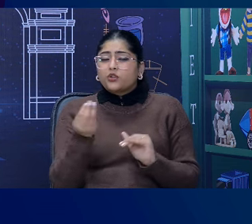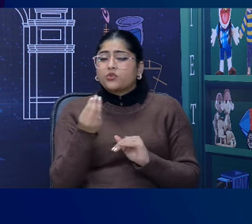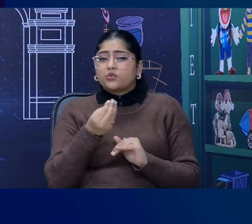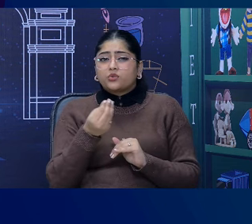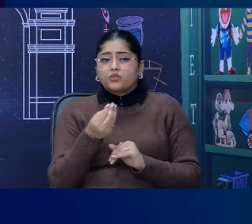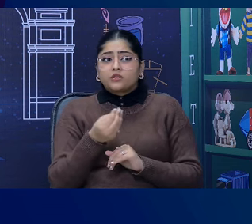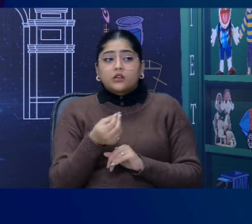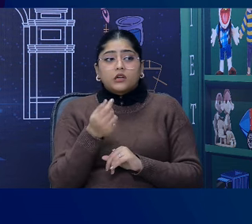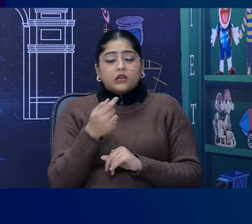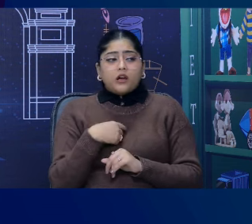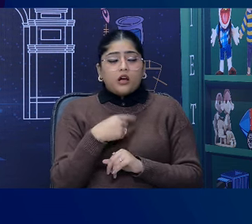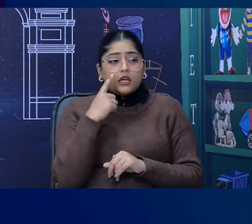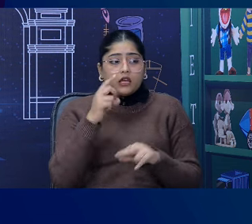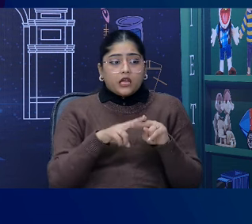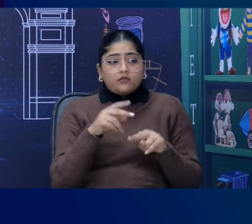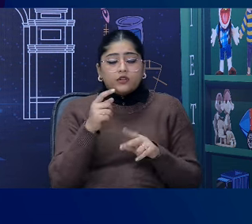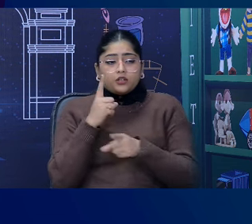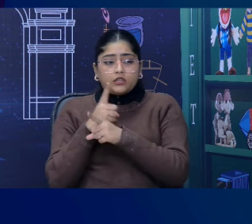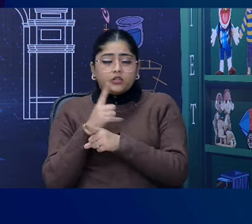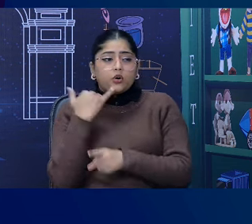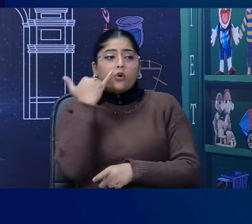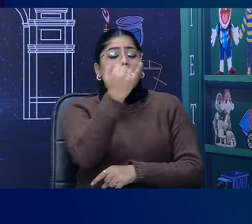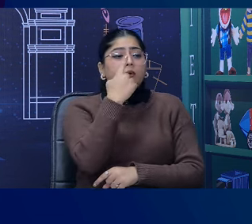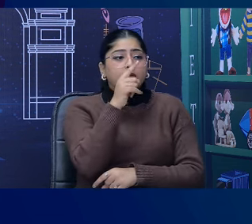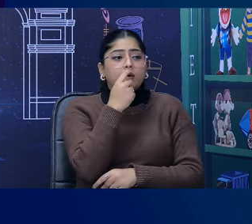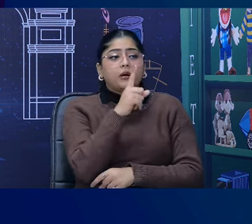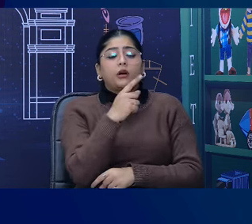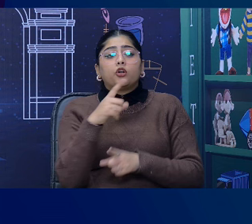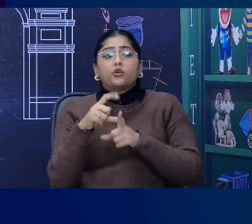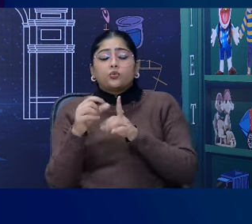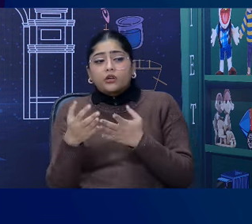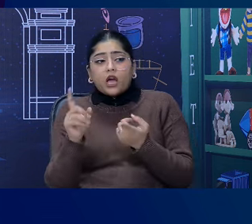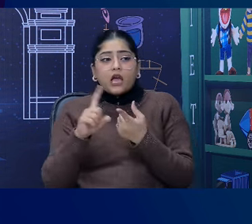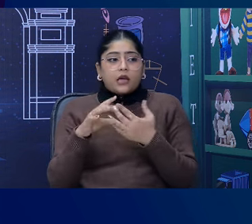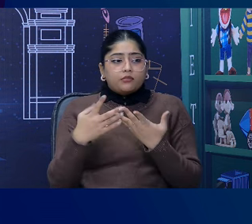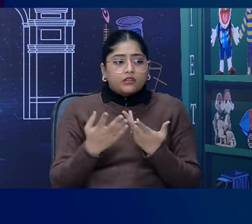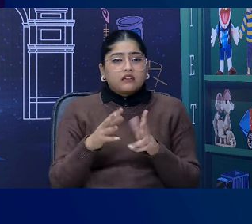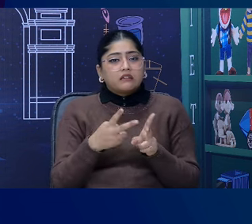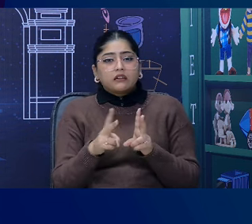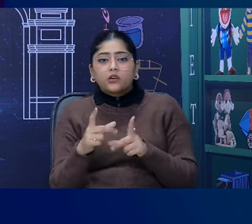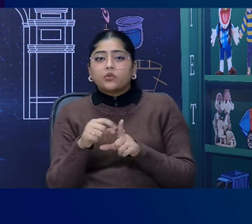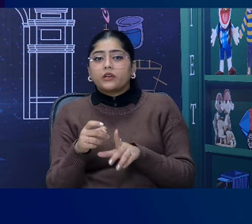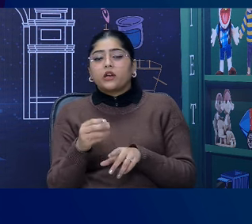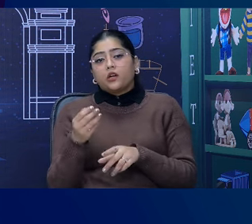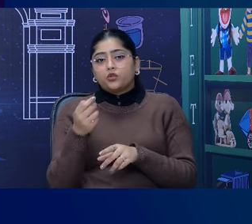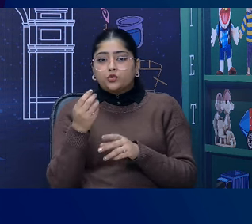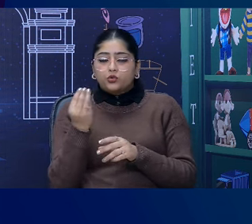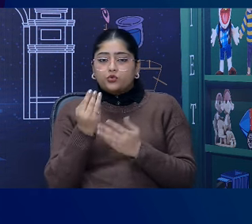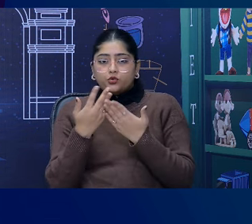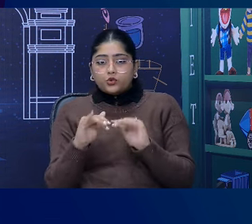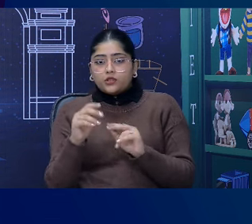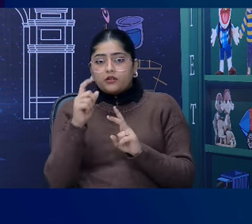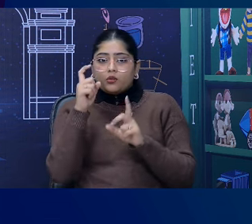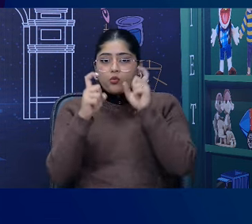फोन चला गया तो क्या होगा राइट कईयों को फर्क ही नहीं पड़ता कर लो क्या होगा घर भी डांड खा लेंगे ं पड़ेगी जी तो वो सोशल